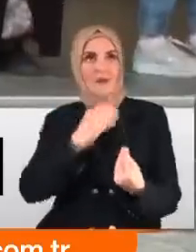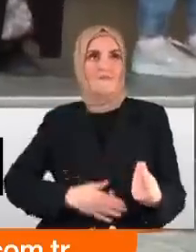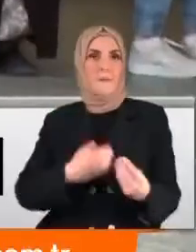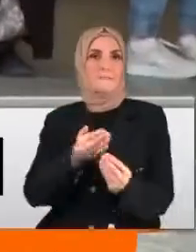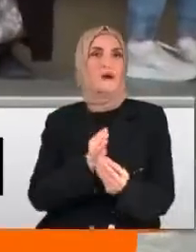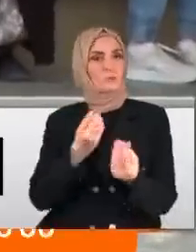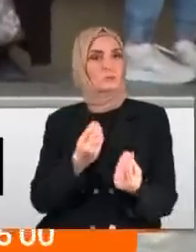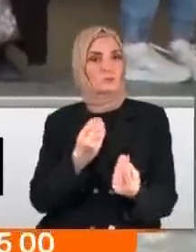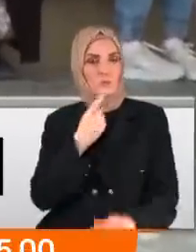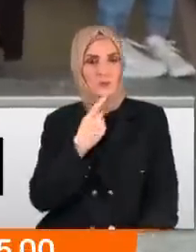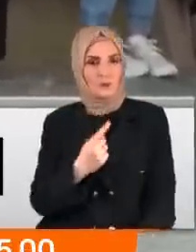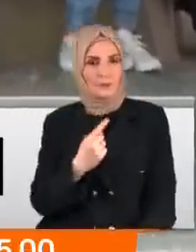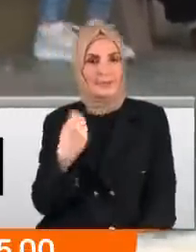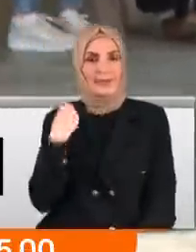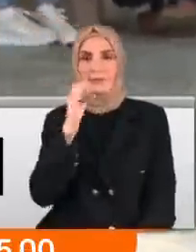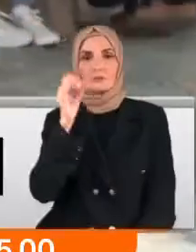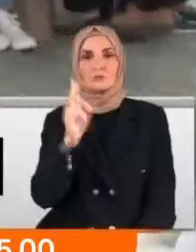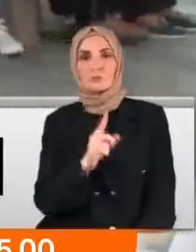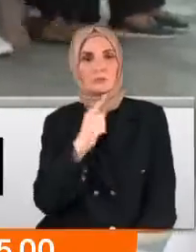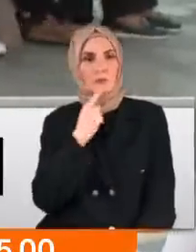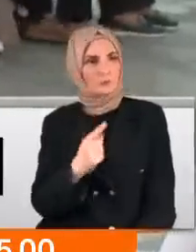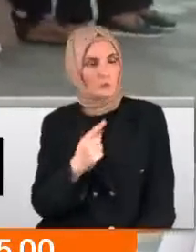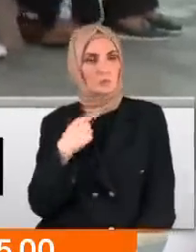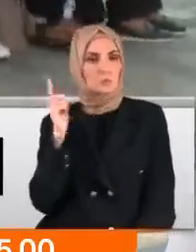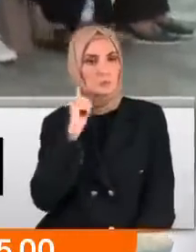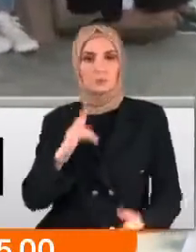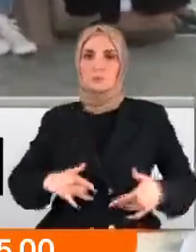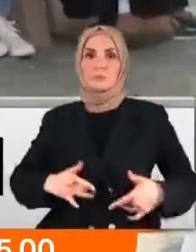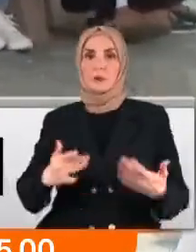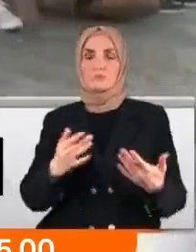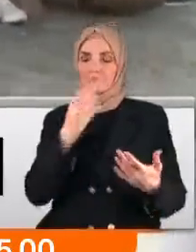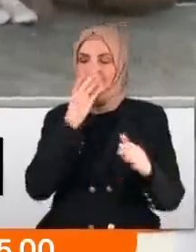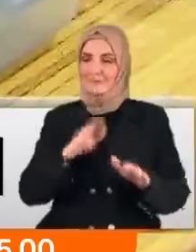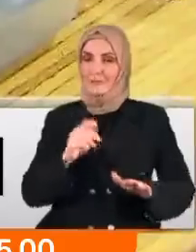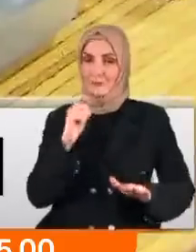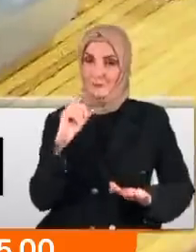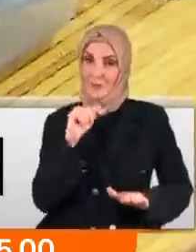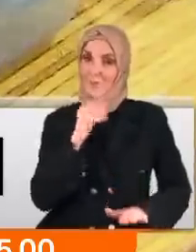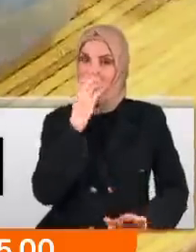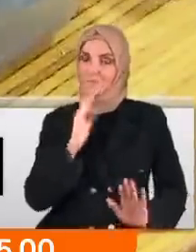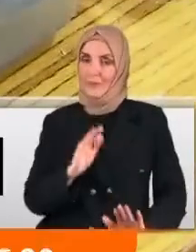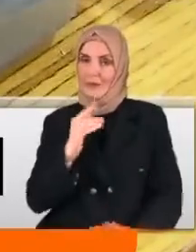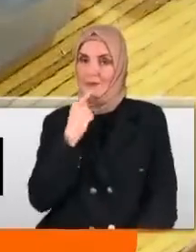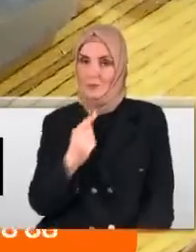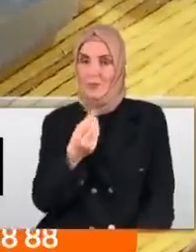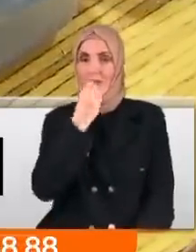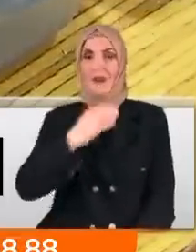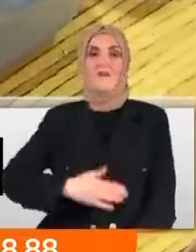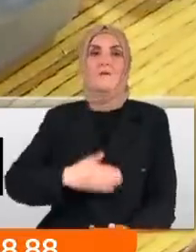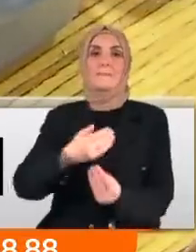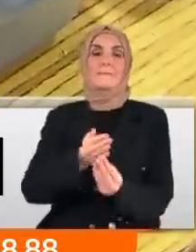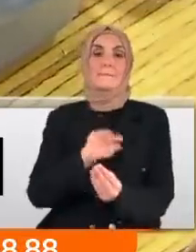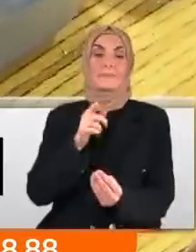bir oran da söylediler. Gayet de memnunum. Ben bekliyorum, Temmuz'u bekliyorum. Refah payı ile ilgili en çok